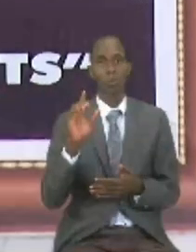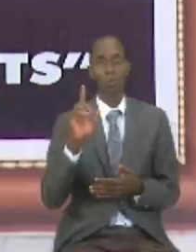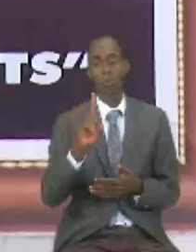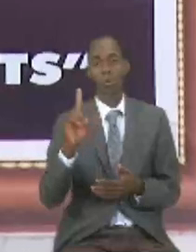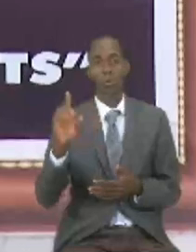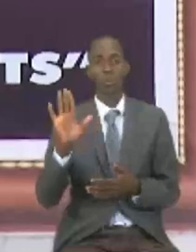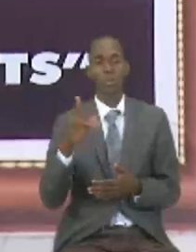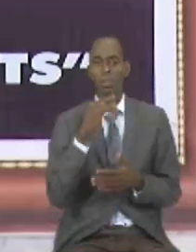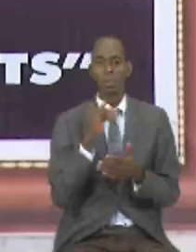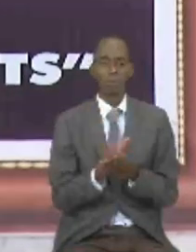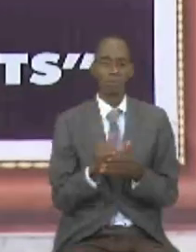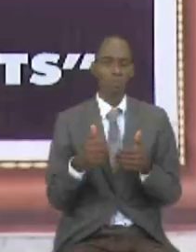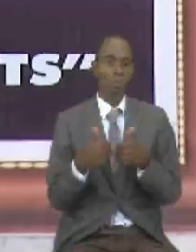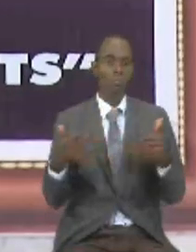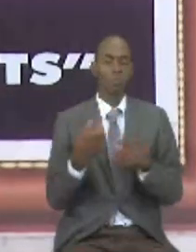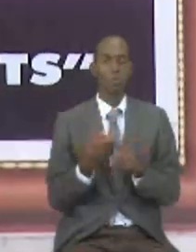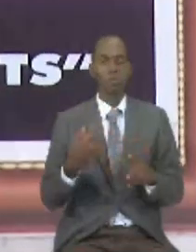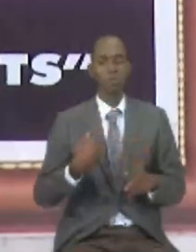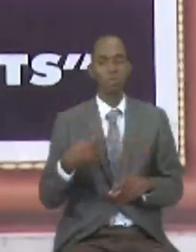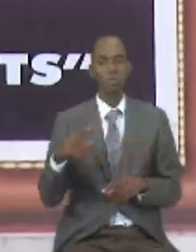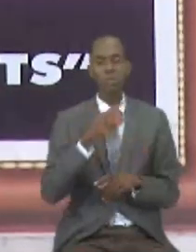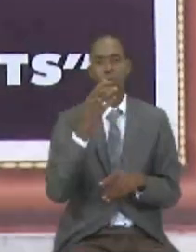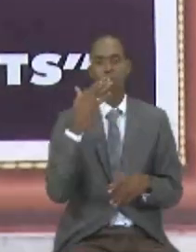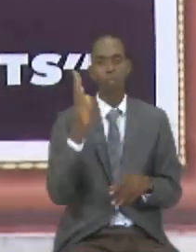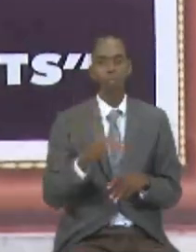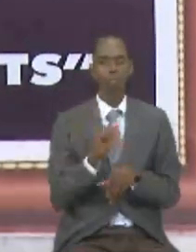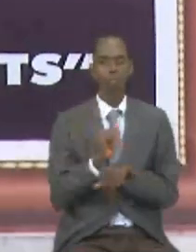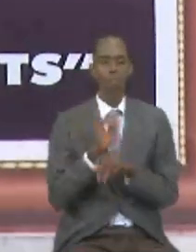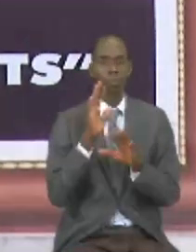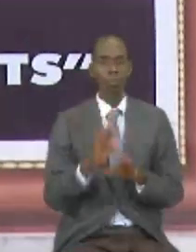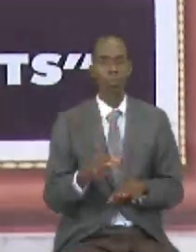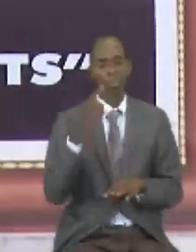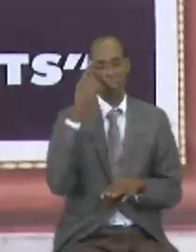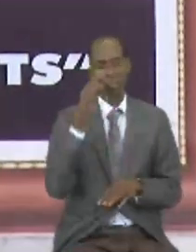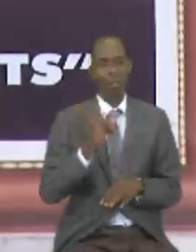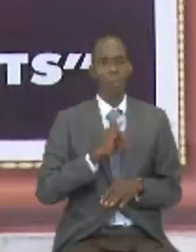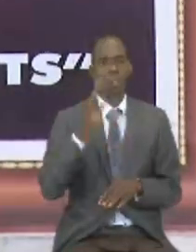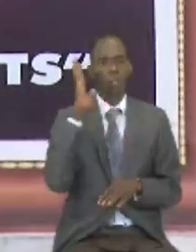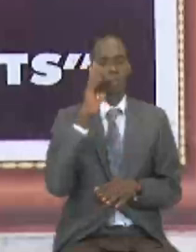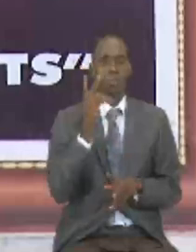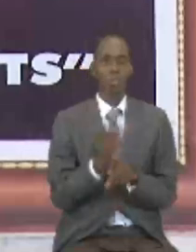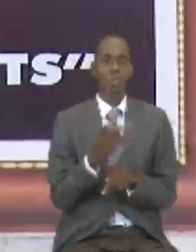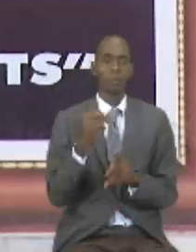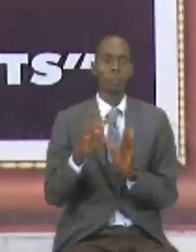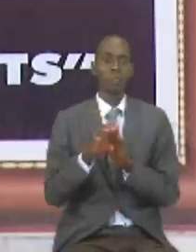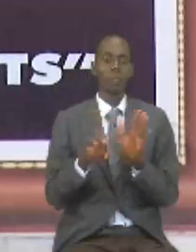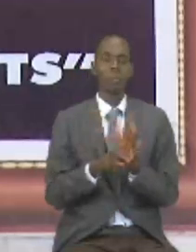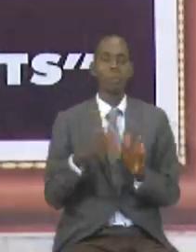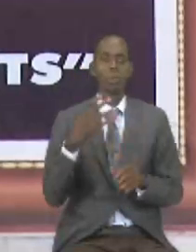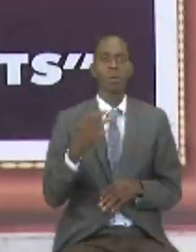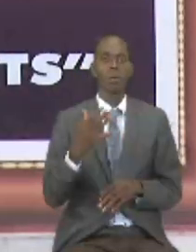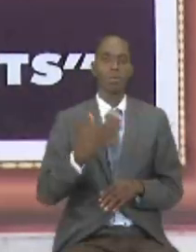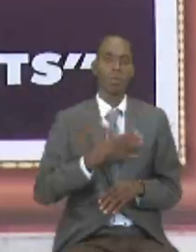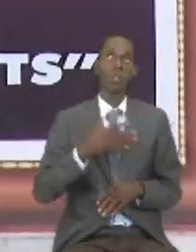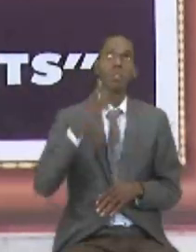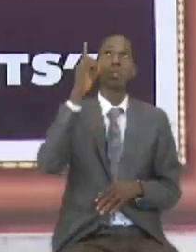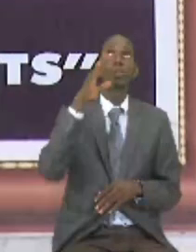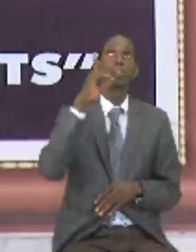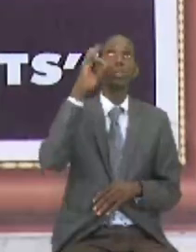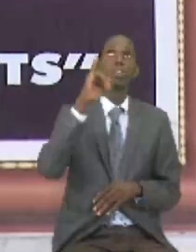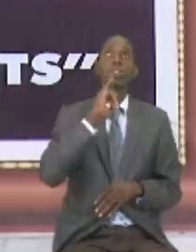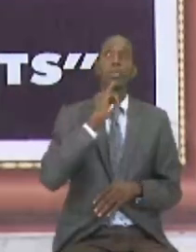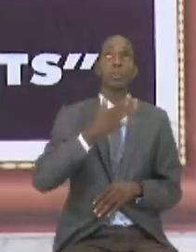Verset 115 qui dit ici, « Éloignez-vous de moi, méchant, afin que j'observe les commandements de mon Dieu. » Il est mon Dieu, il